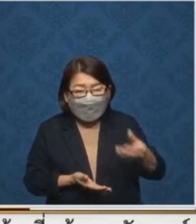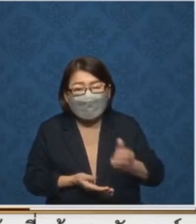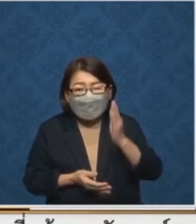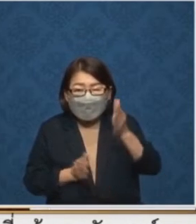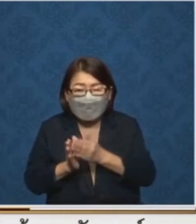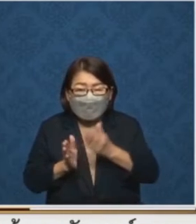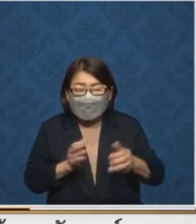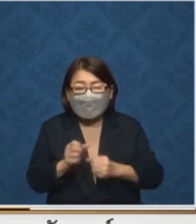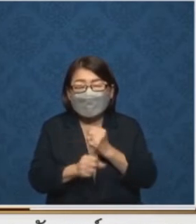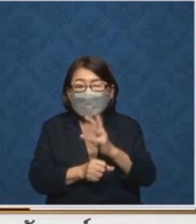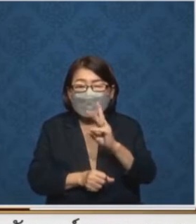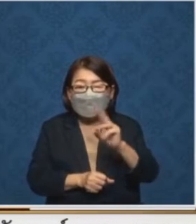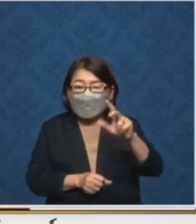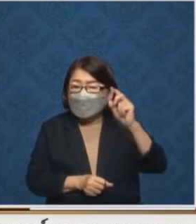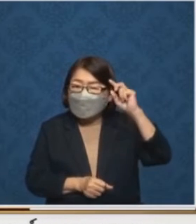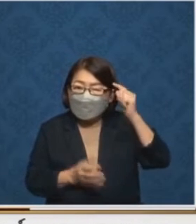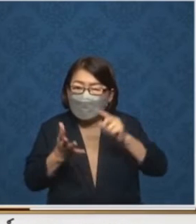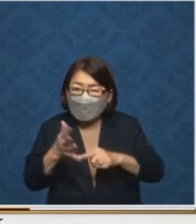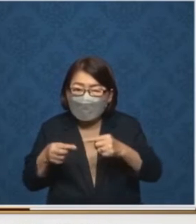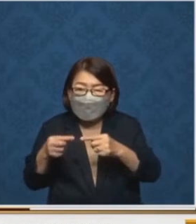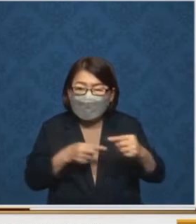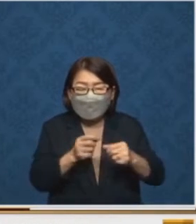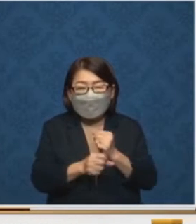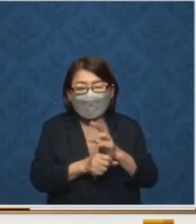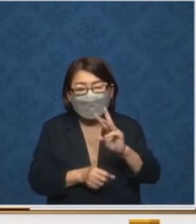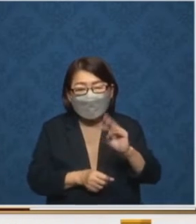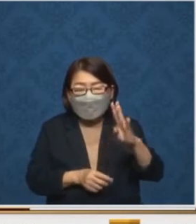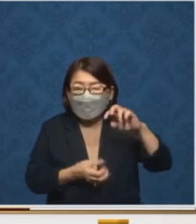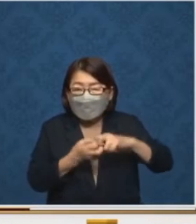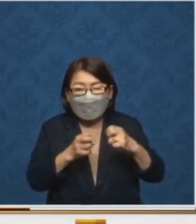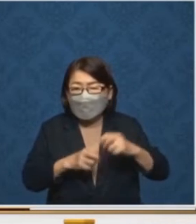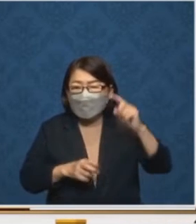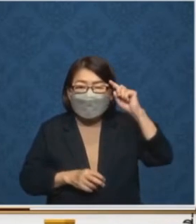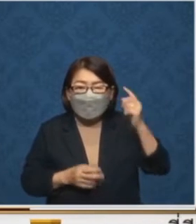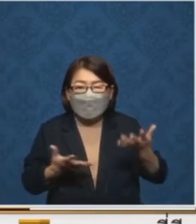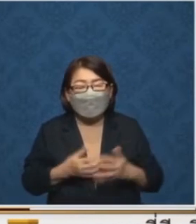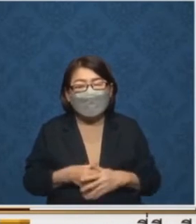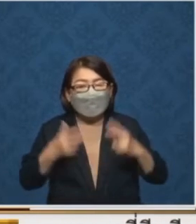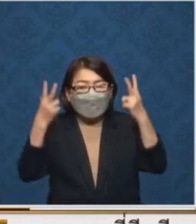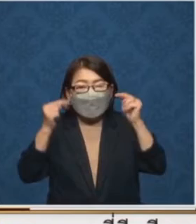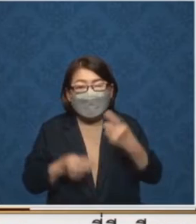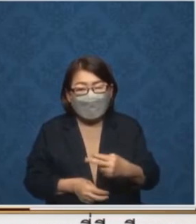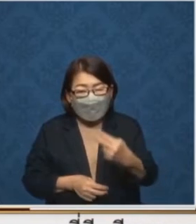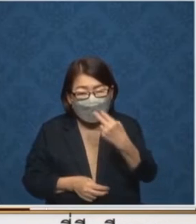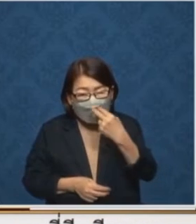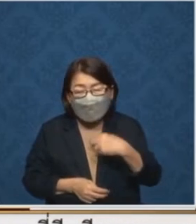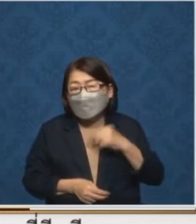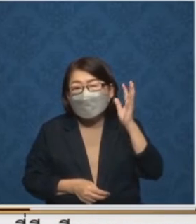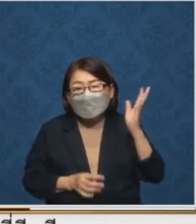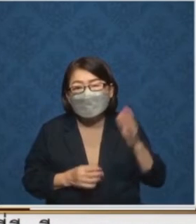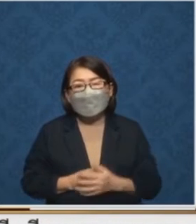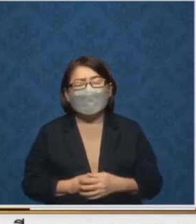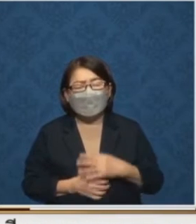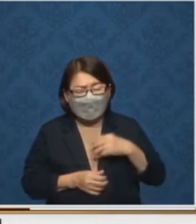้าดาผมแล้วบอกเอาไ้มาจากไหน วแ่งนี้ได้ไนี่คือวิธีคดของท่านแต่ผมยืนยันนะคร